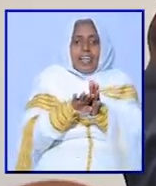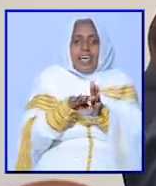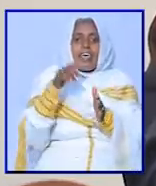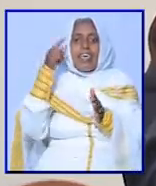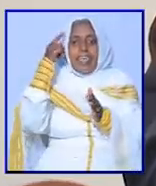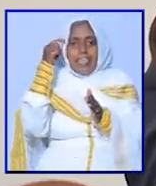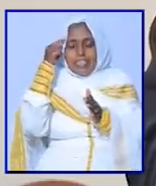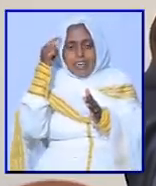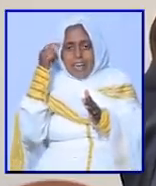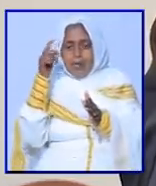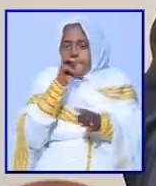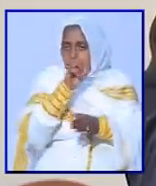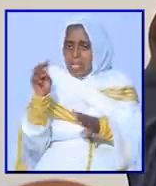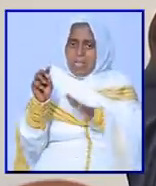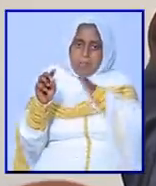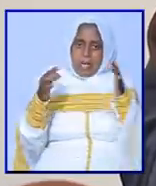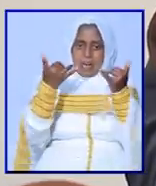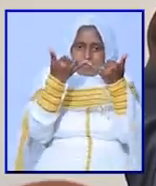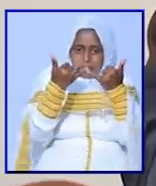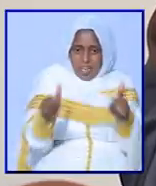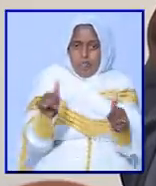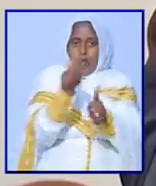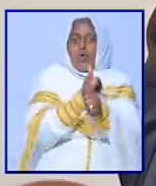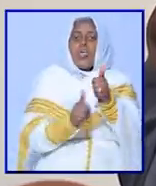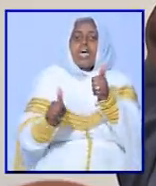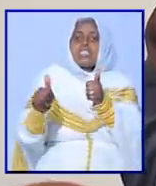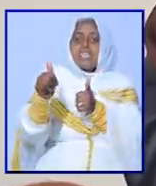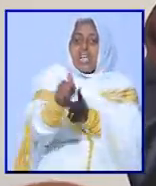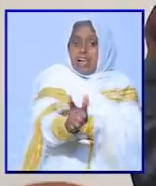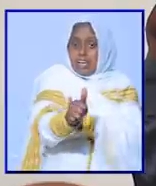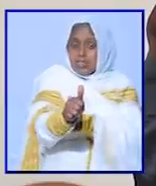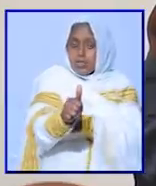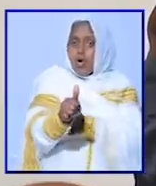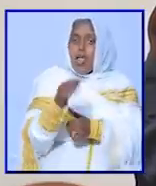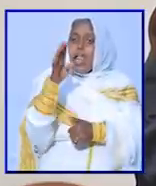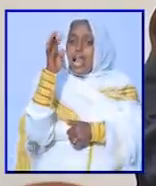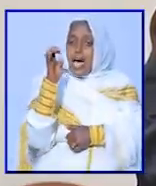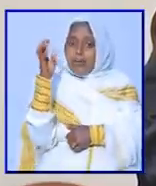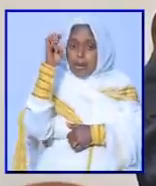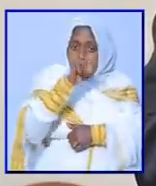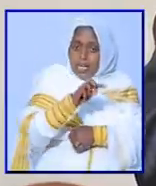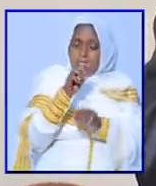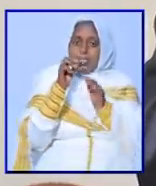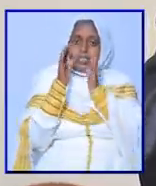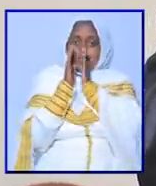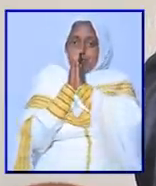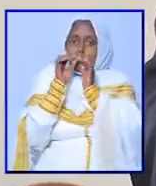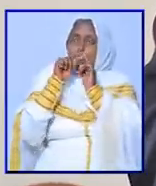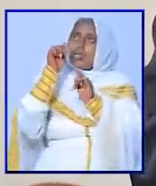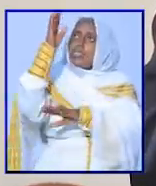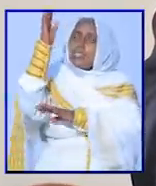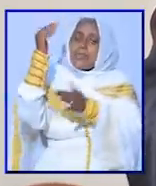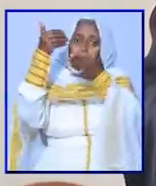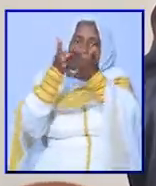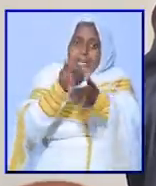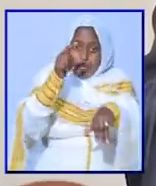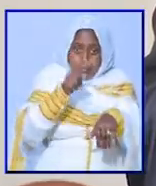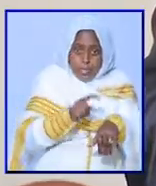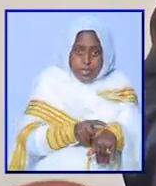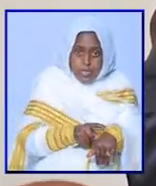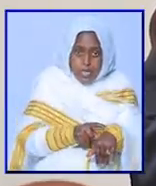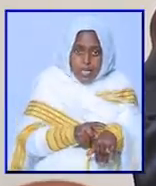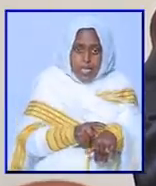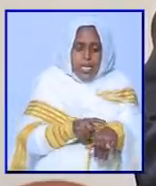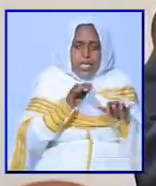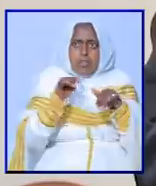ይልቁንም ባህረ ኤርትራን እንደምታውቁት በቀኝም በግራም ከፍሎ ያሻገራቸው ሰው ለ40 ቀን ወደ ጸሎት ለጸሎት ወደ